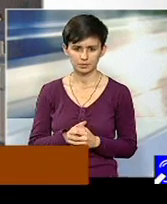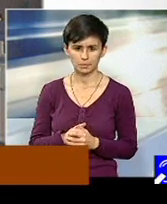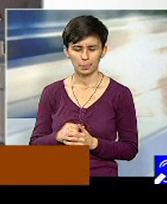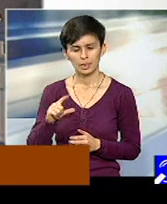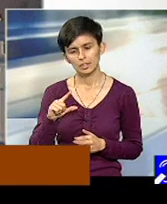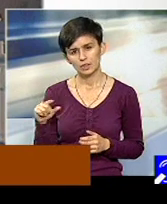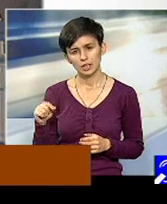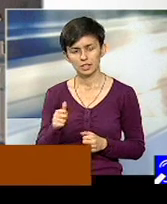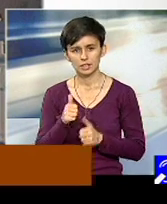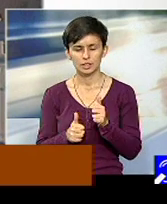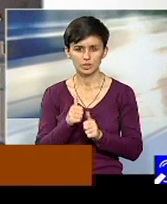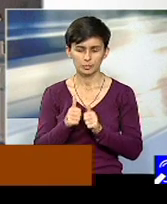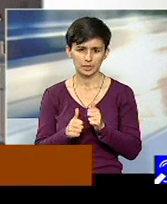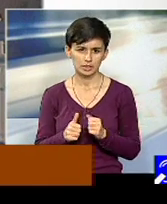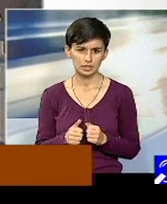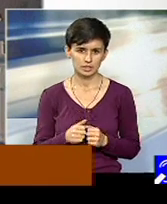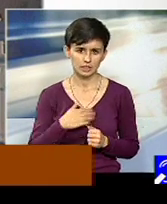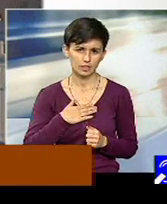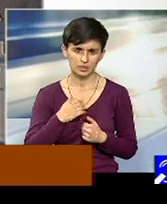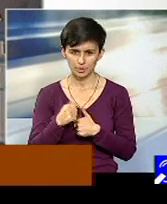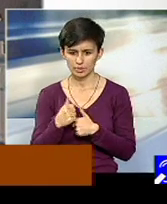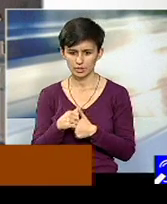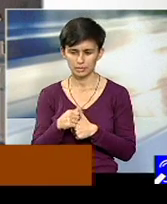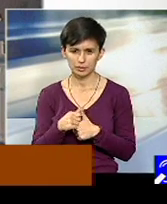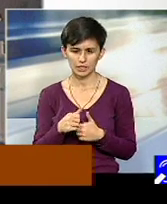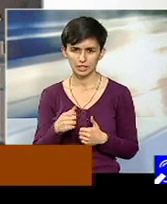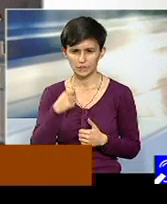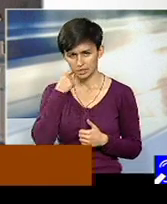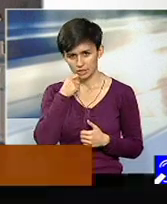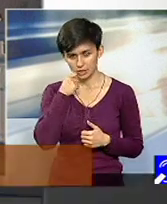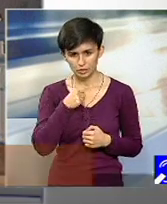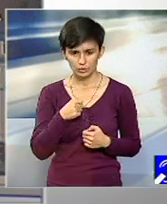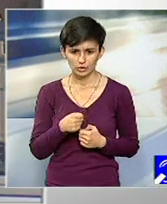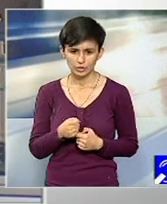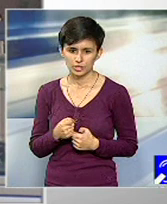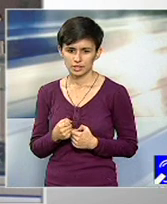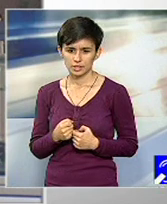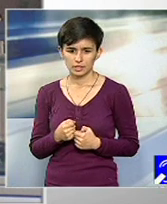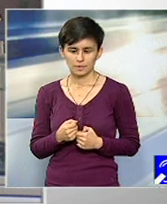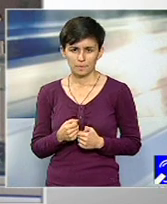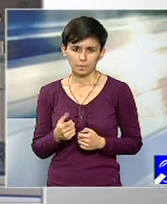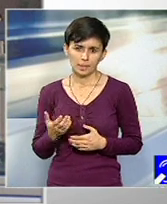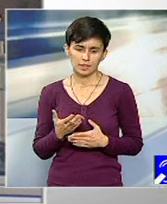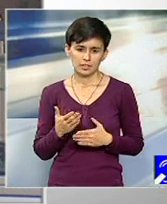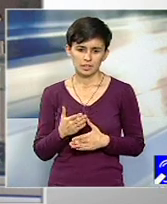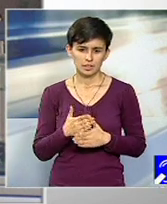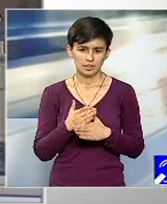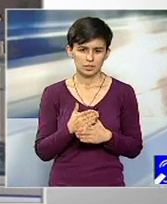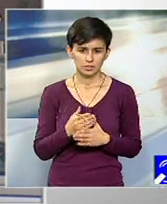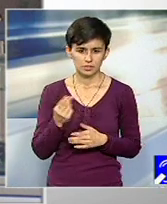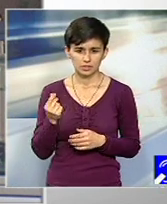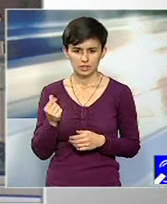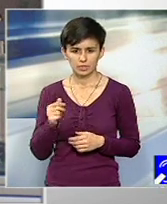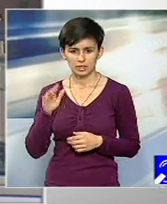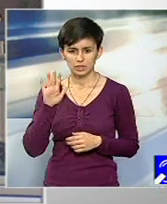golbal și torbal, am un prieten al meu, un neamț, de aici din Cluj, care mă susține financiar de 5